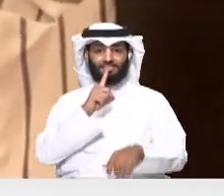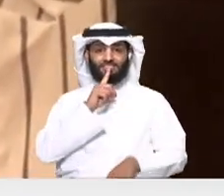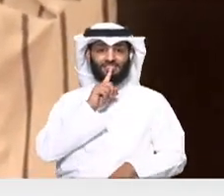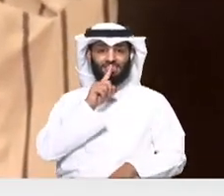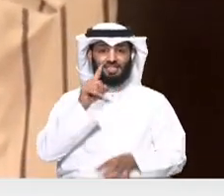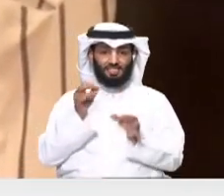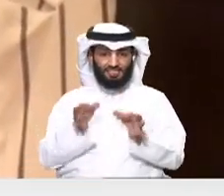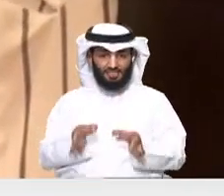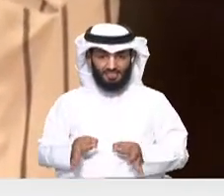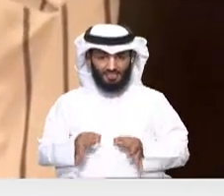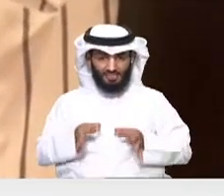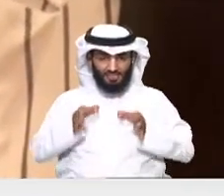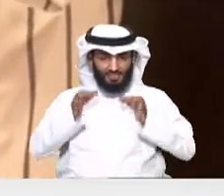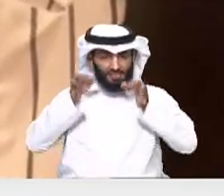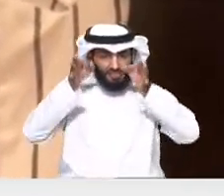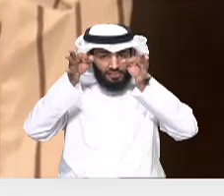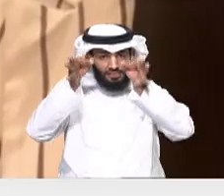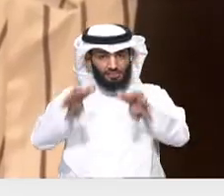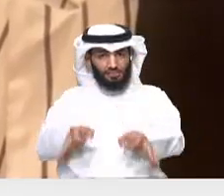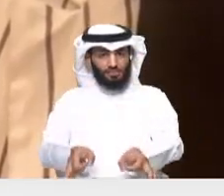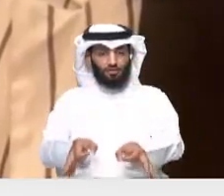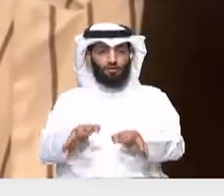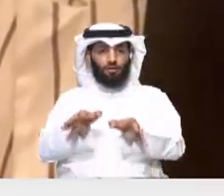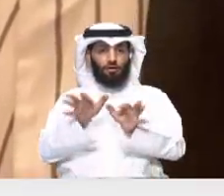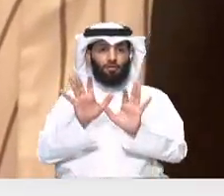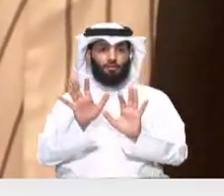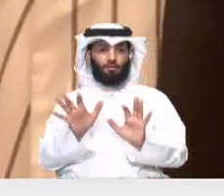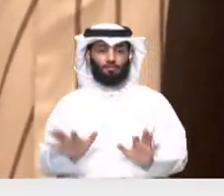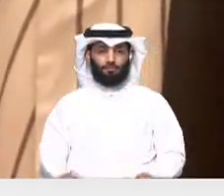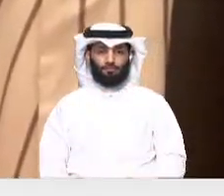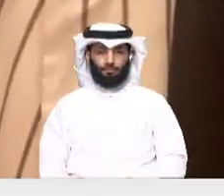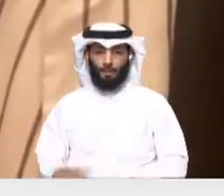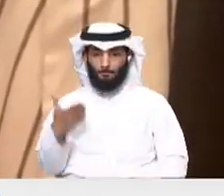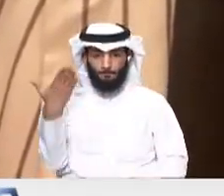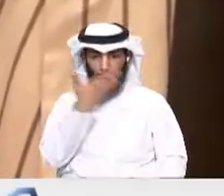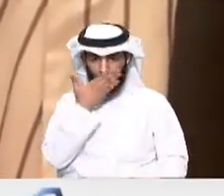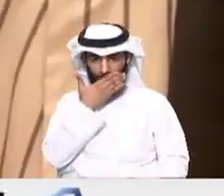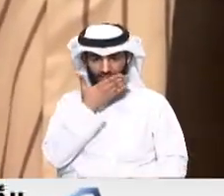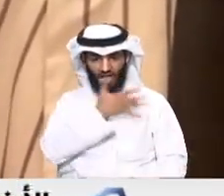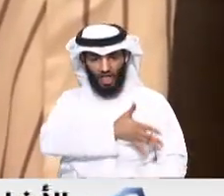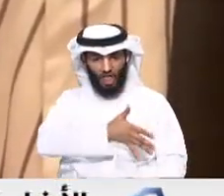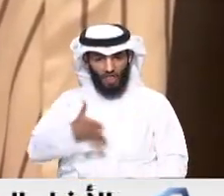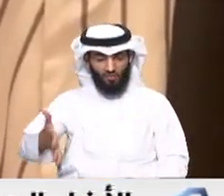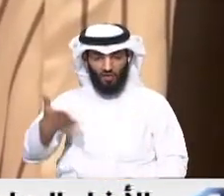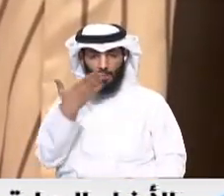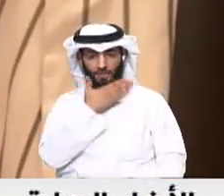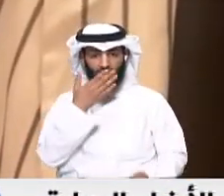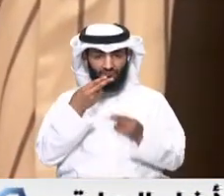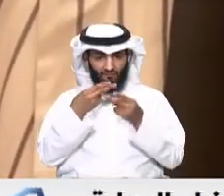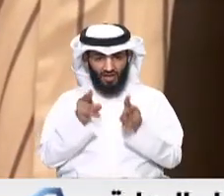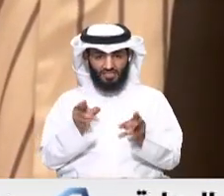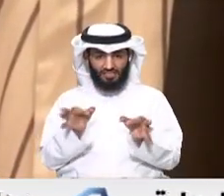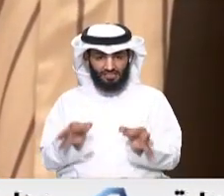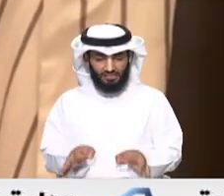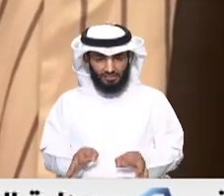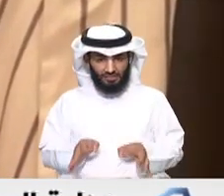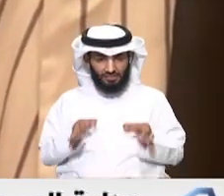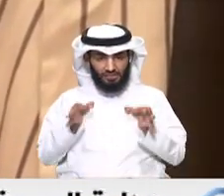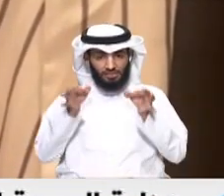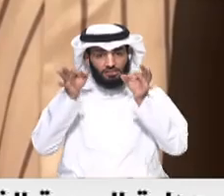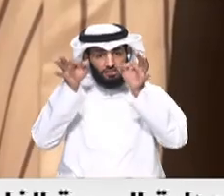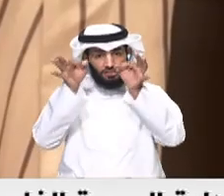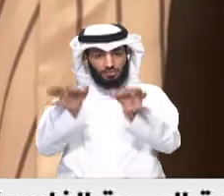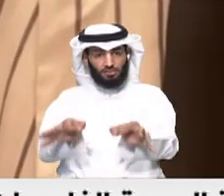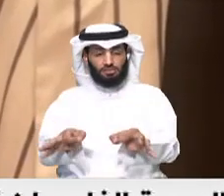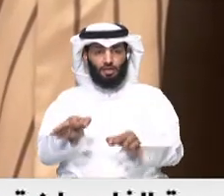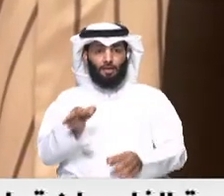أيضا قد شاهدنا تأجيل العام الدراسي في المدارس، وأيضا لم تستطع المدارس